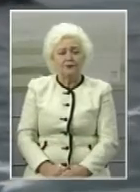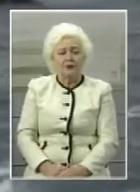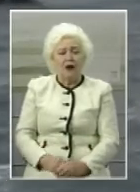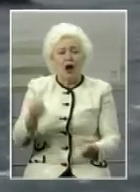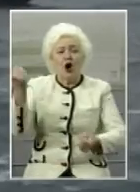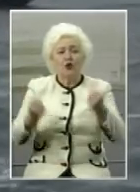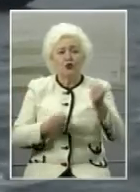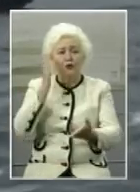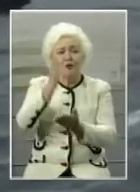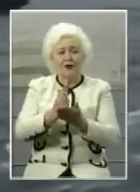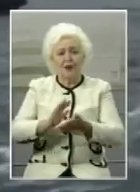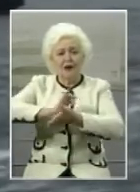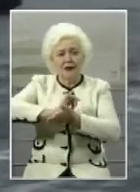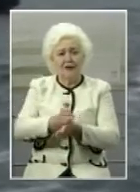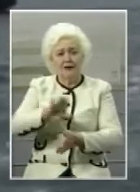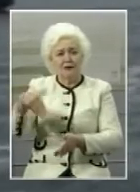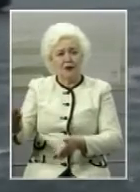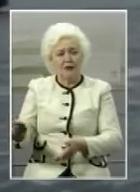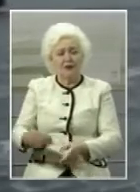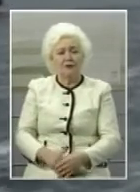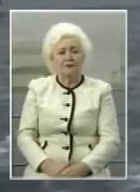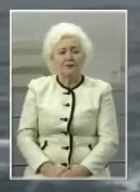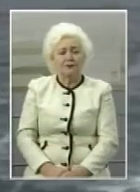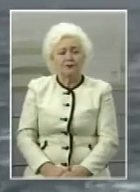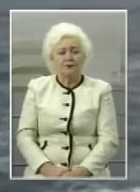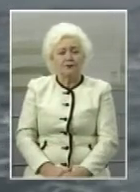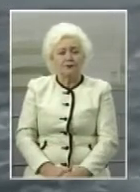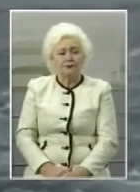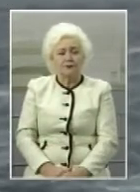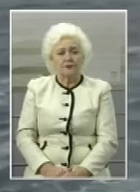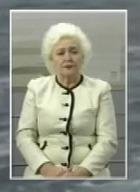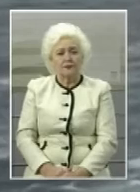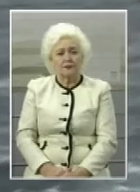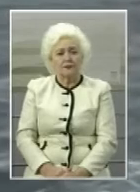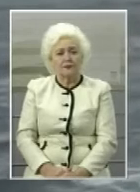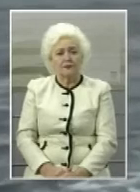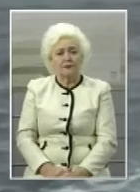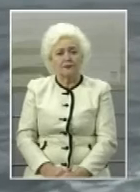прямо! Есть руль прямо. Давай, давай, прижимай,